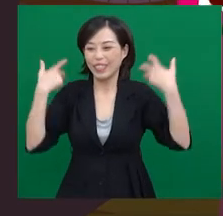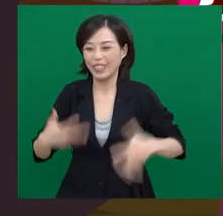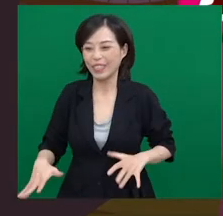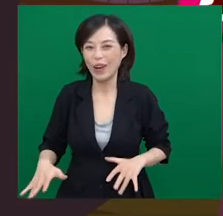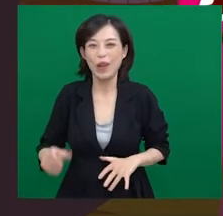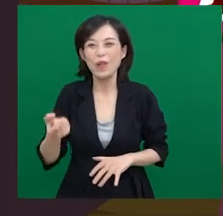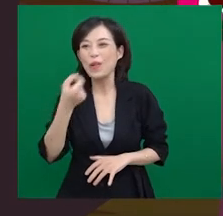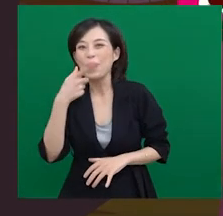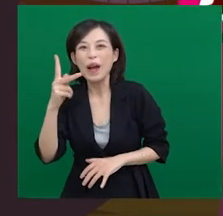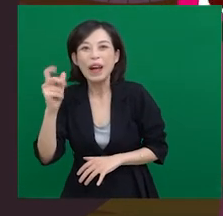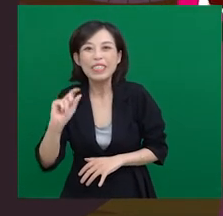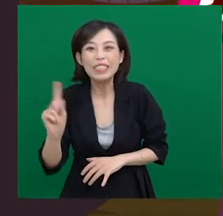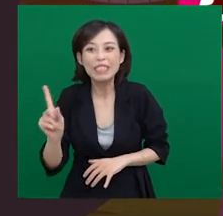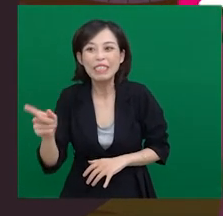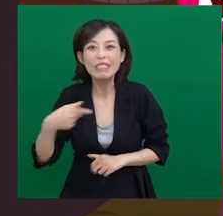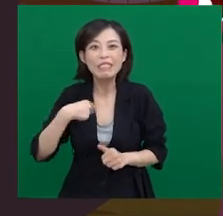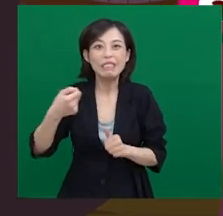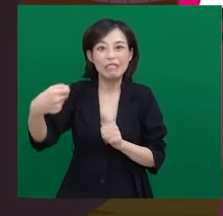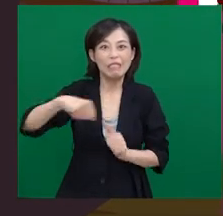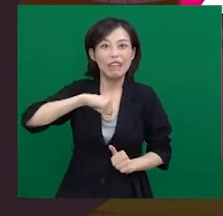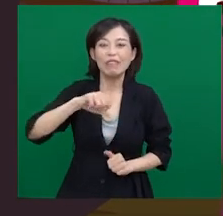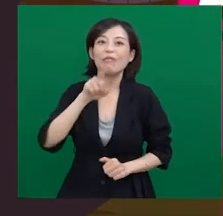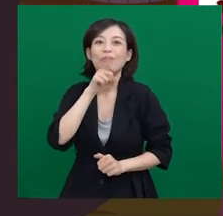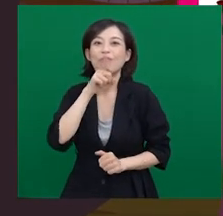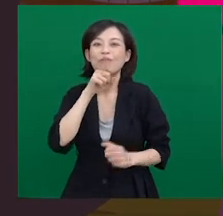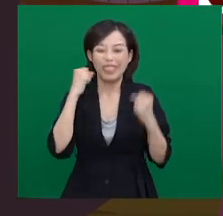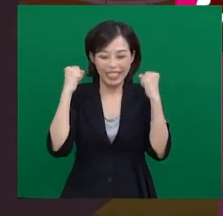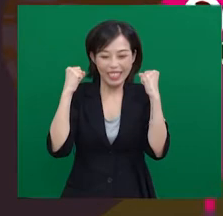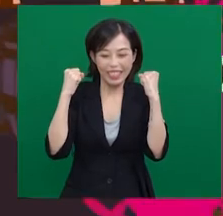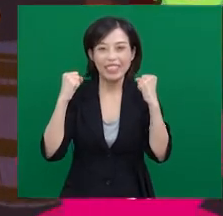một loại kháng sinh nào có thể tiêu diệt được ta nữa.